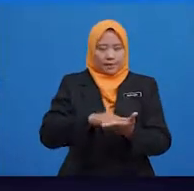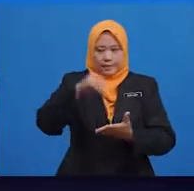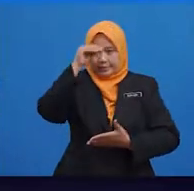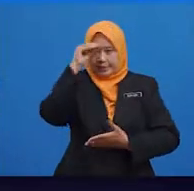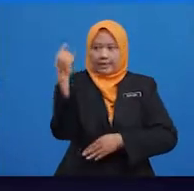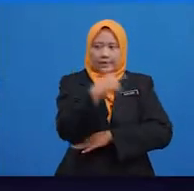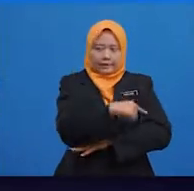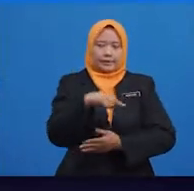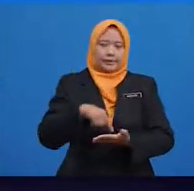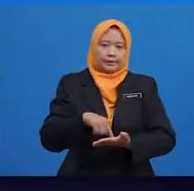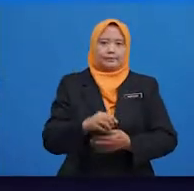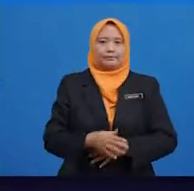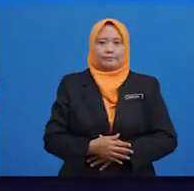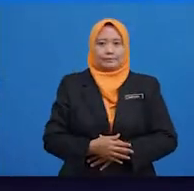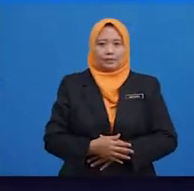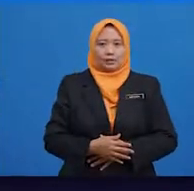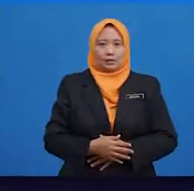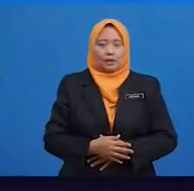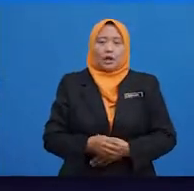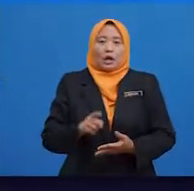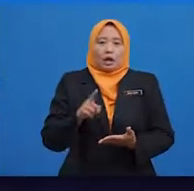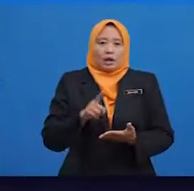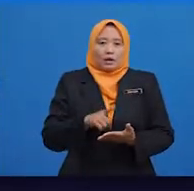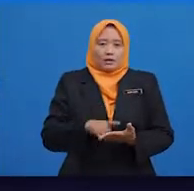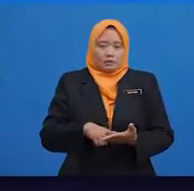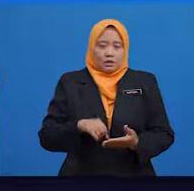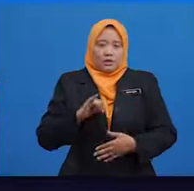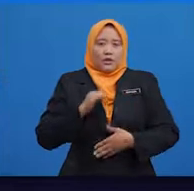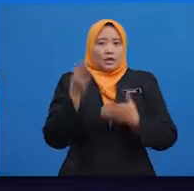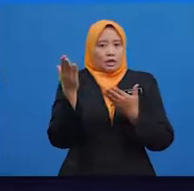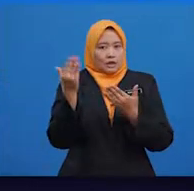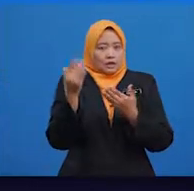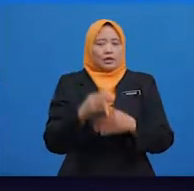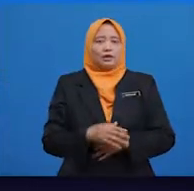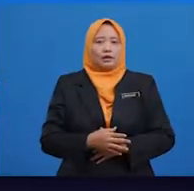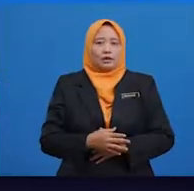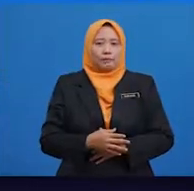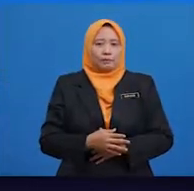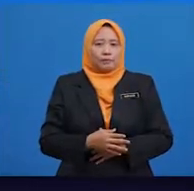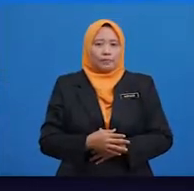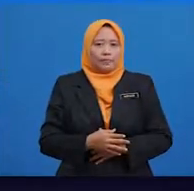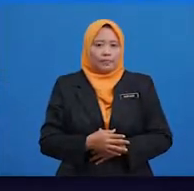Baiklah, pelajar-pelajar sekalian. Apa yang saya harapkan pada sesi pembelajaran ini ialah